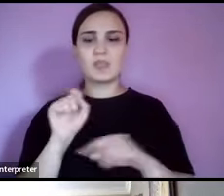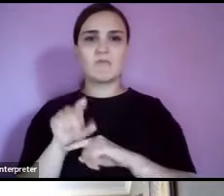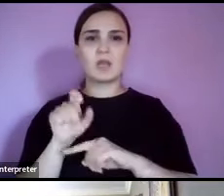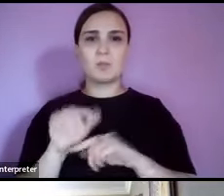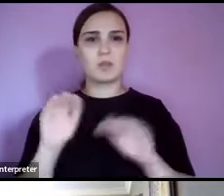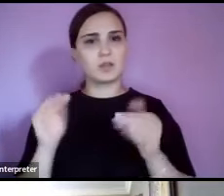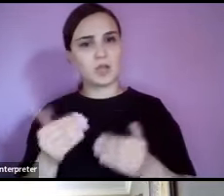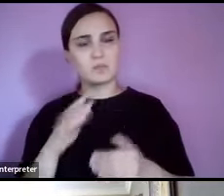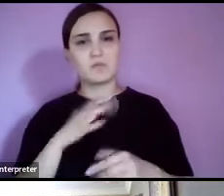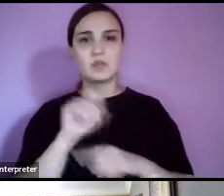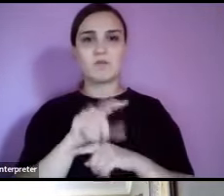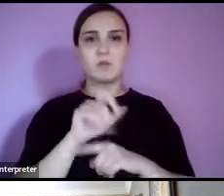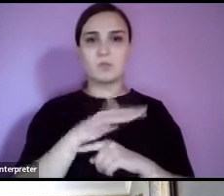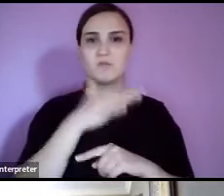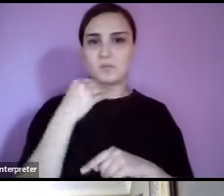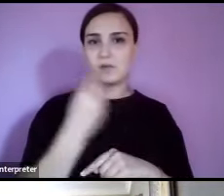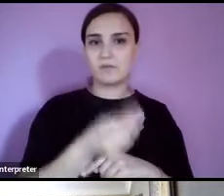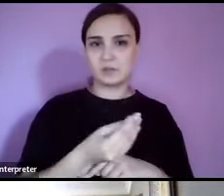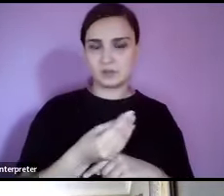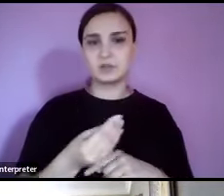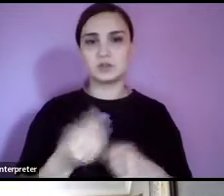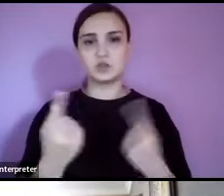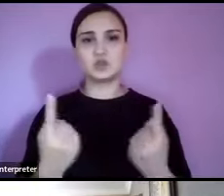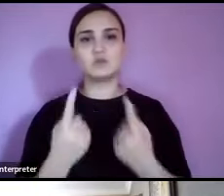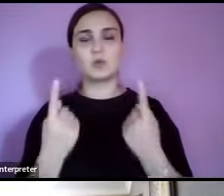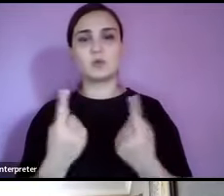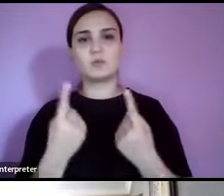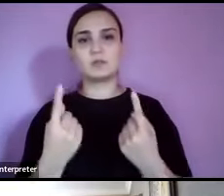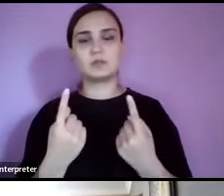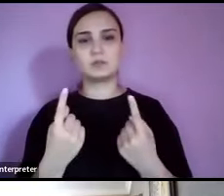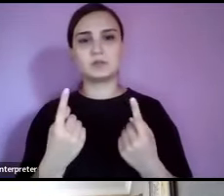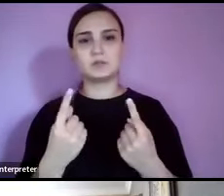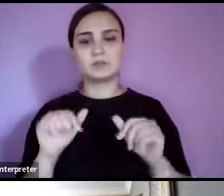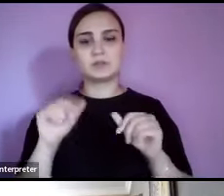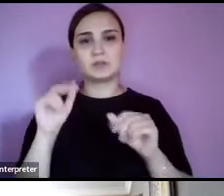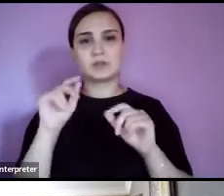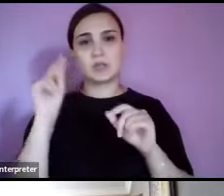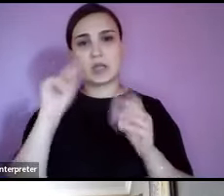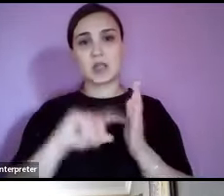თქო ტიპიურ ფორმატის დროს და იმის თქმა